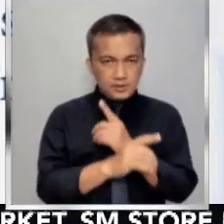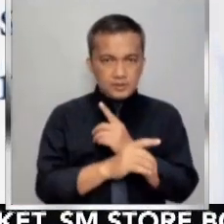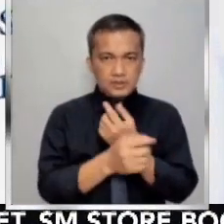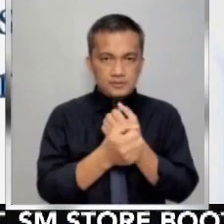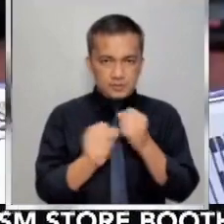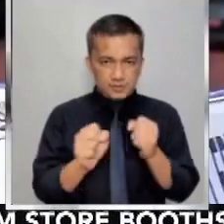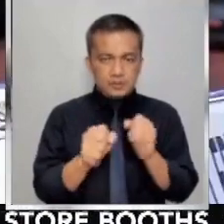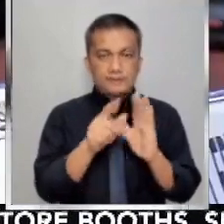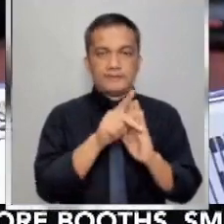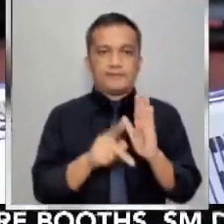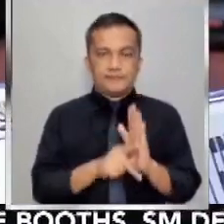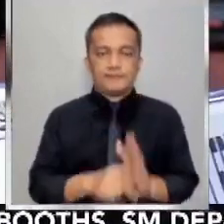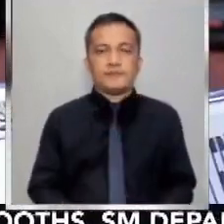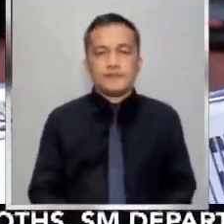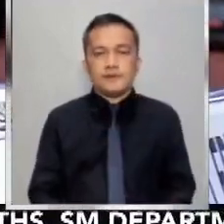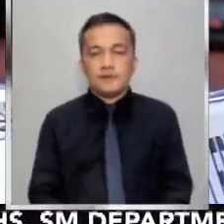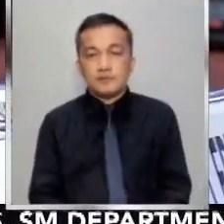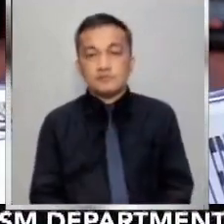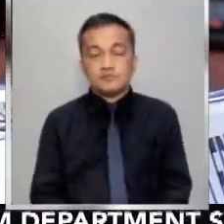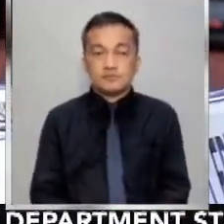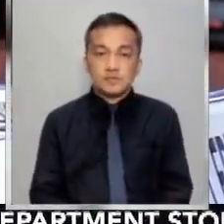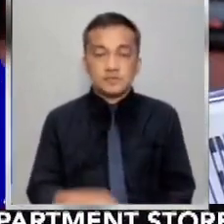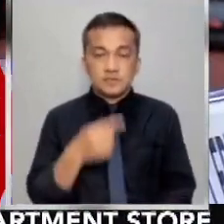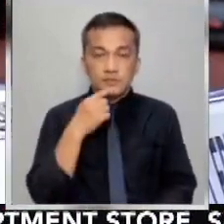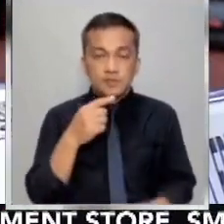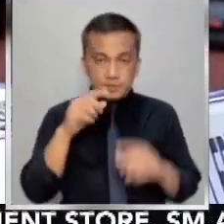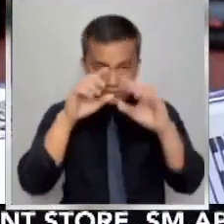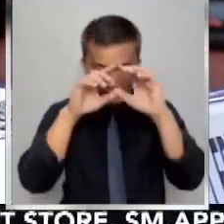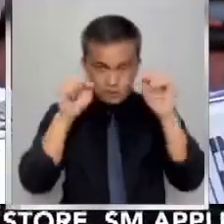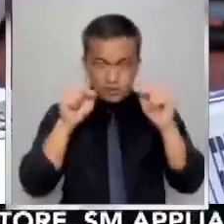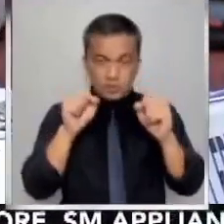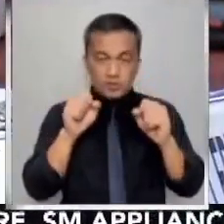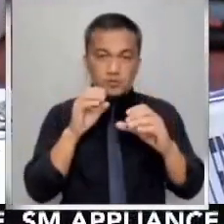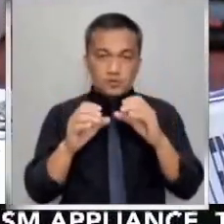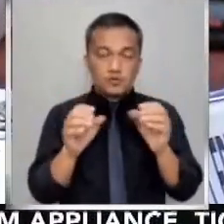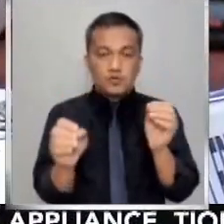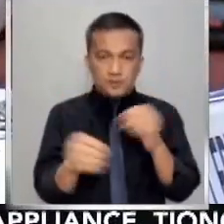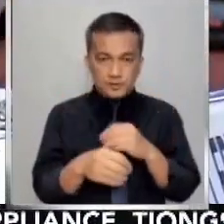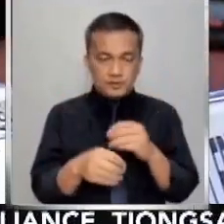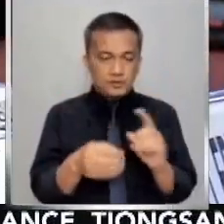policy. Ayon sa Presidential Communications Office, magiging